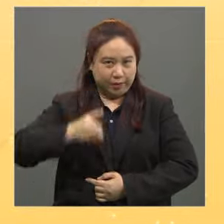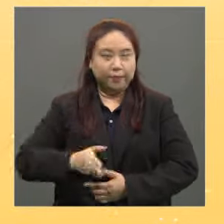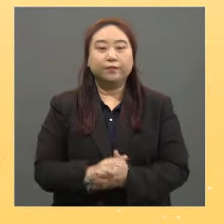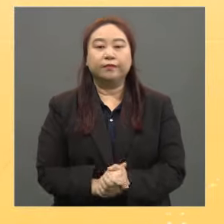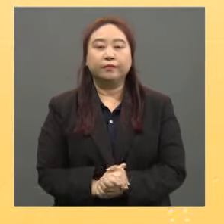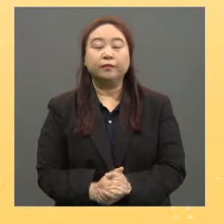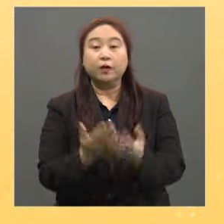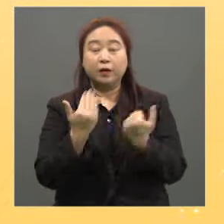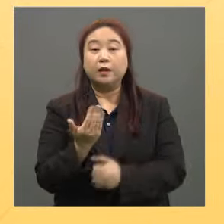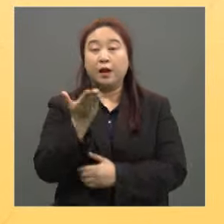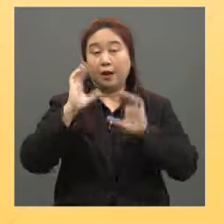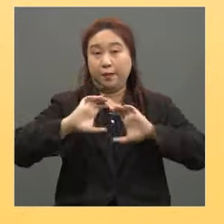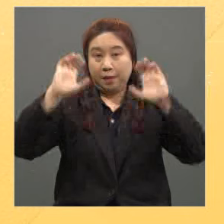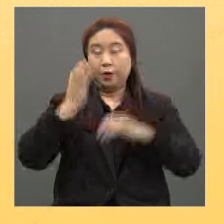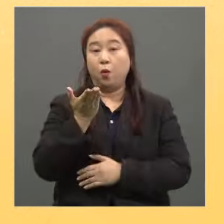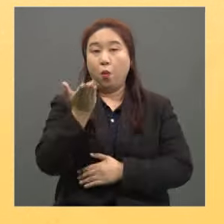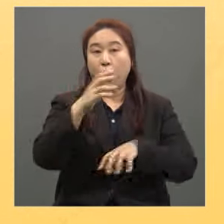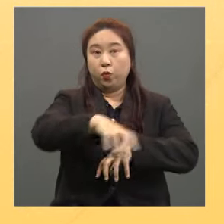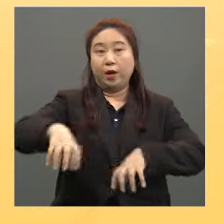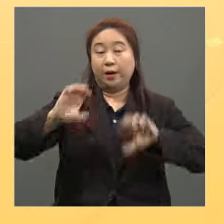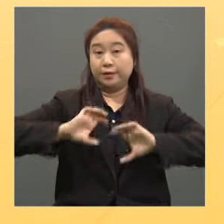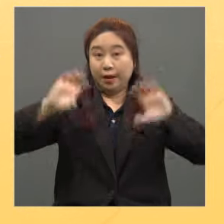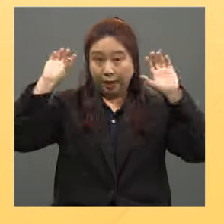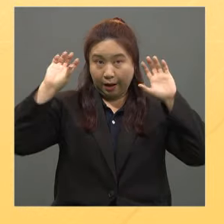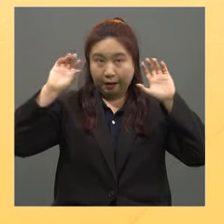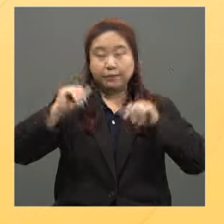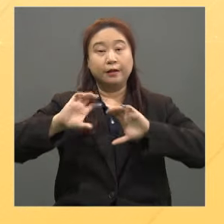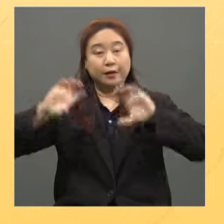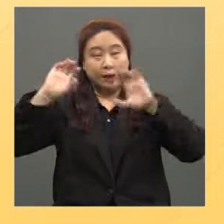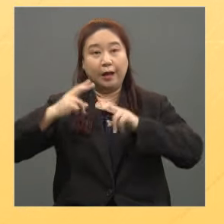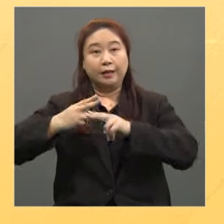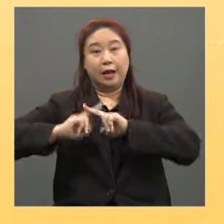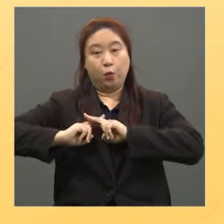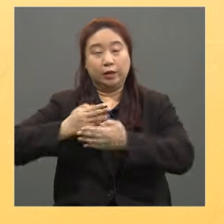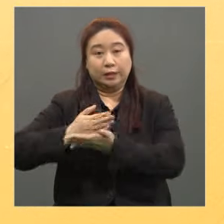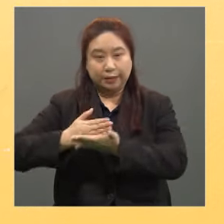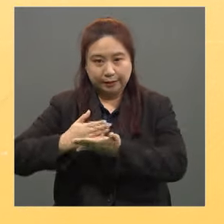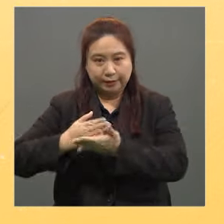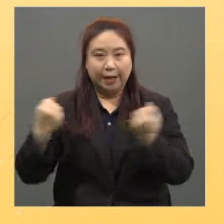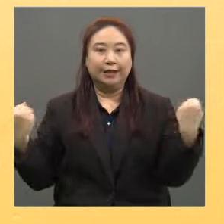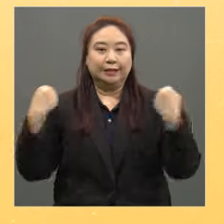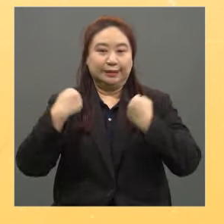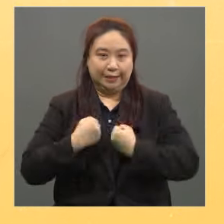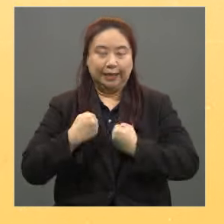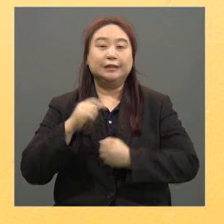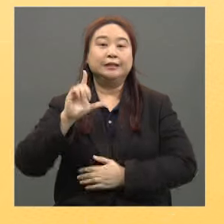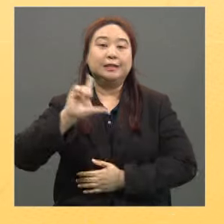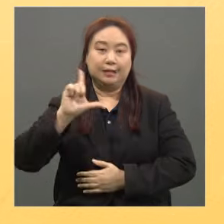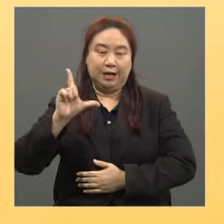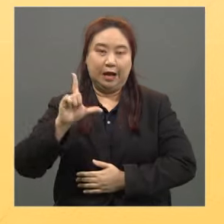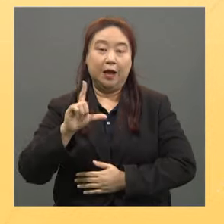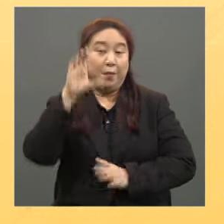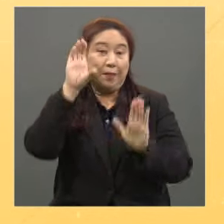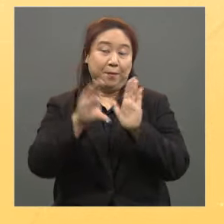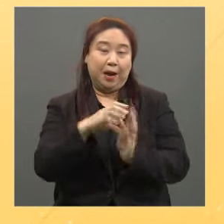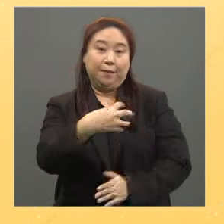ร่วมมือให้ทุกหน่วยงานราชการและรัฐวิสาหกิจแต่งกายด้วยเสื้อสีเหลืองประดับตราสัญลักษณ์งานเฉลิมพระเกียรติพระบาทสมเด็จ